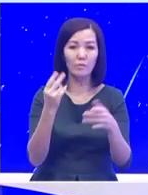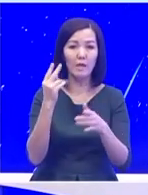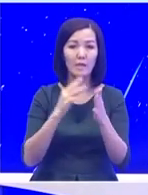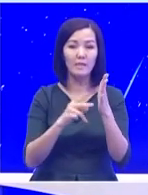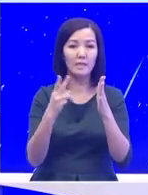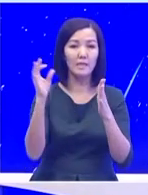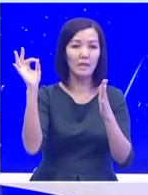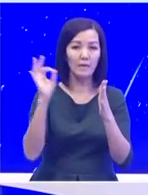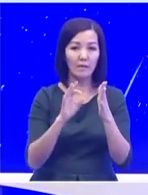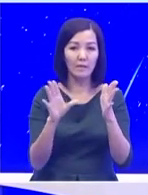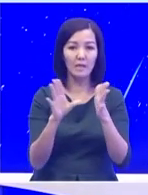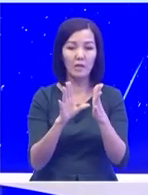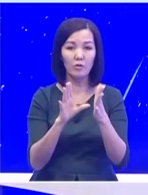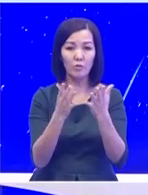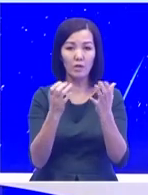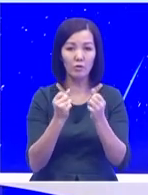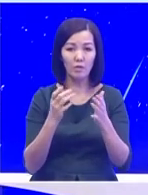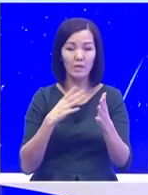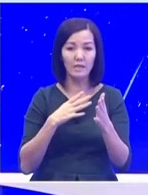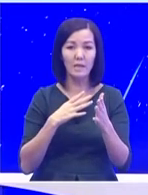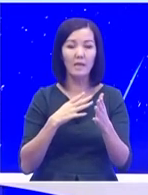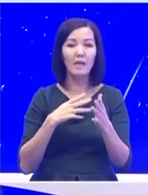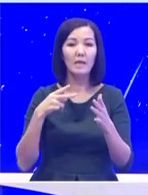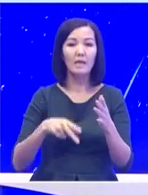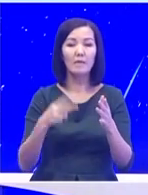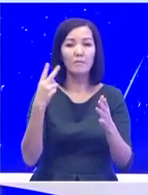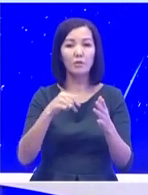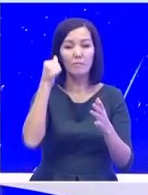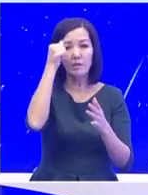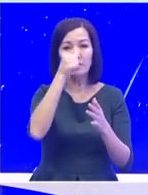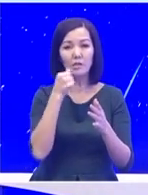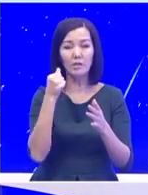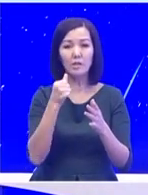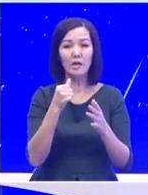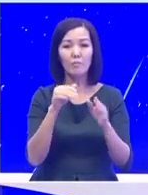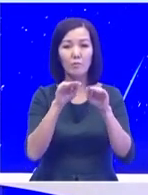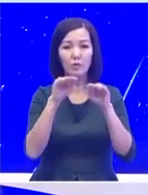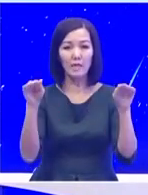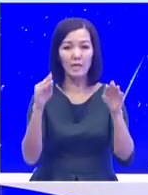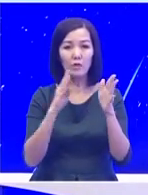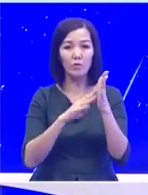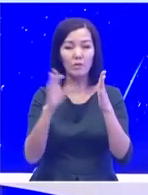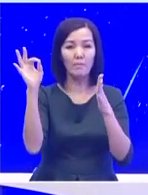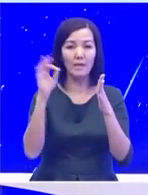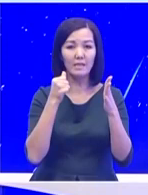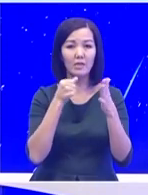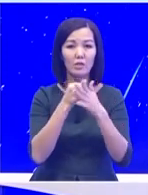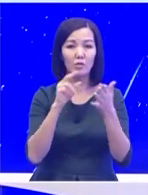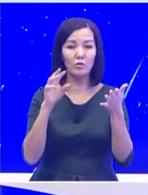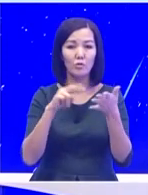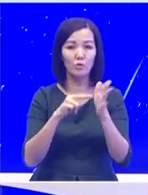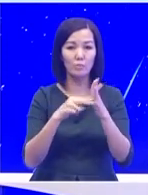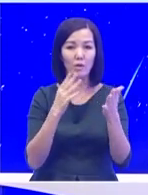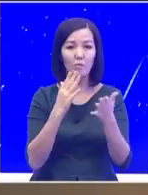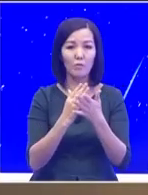көрсетіліпті. Оның 82% электронды түрде іске асқан. Мамандар 2020 жылғы бұл көрсеткішті 90%-ға